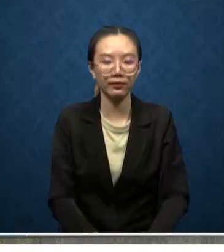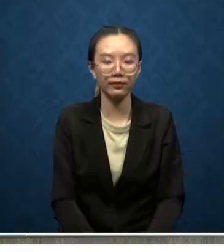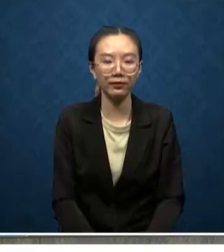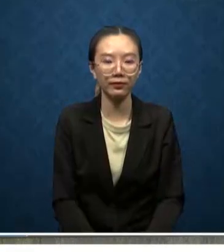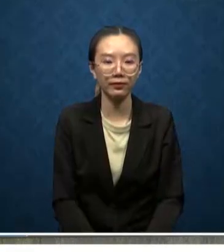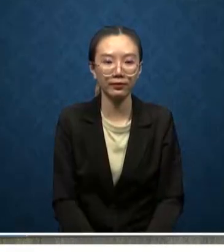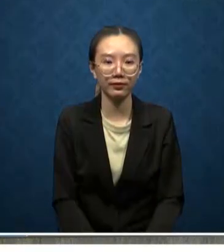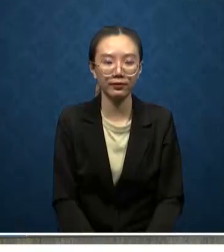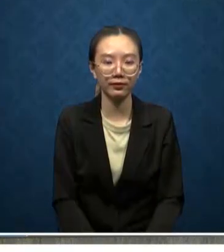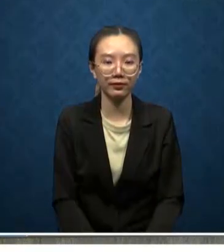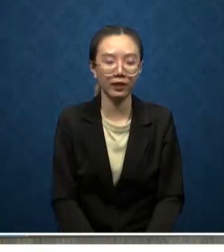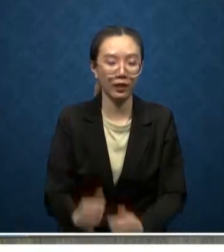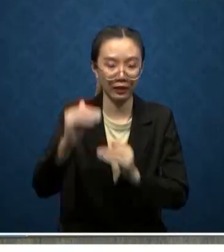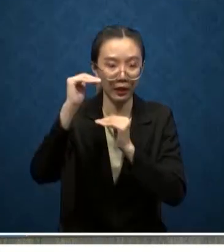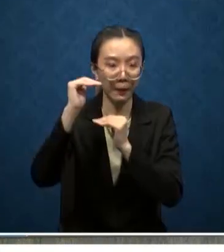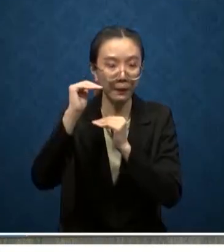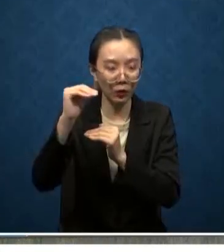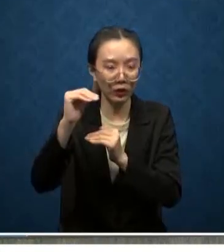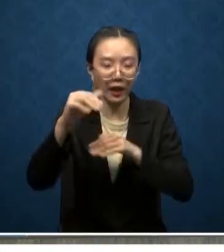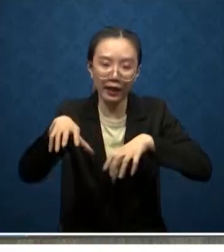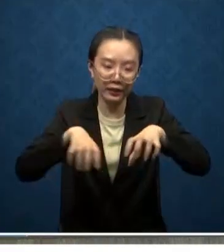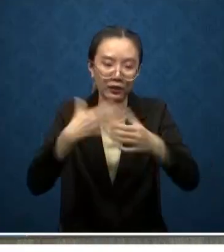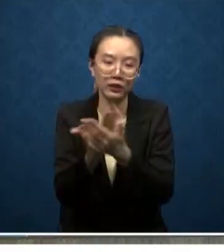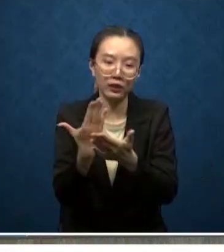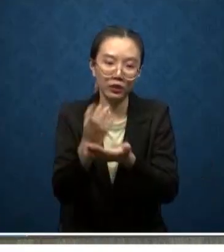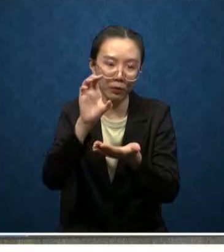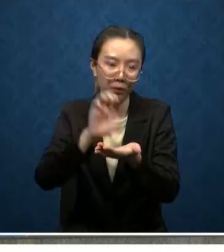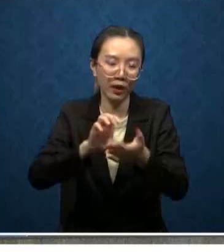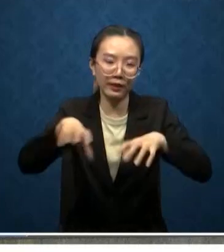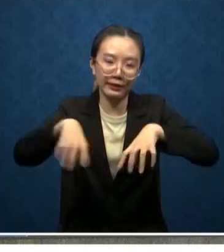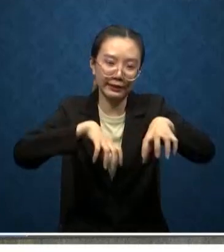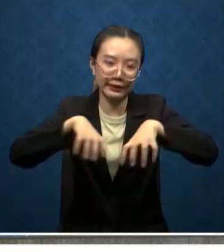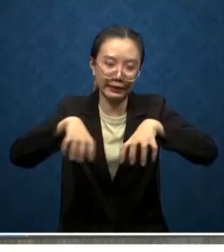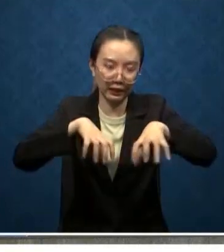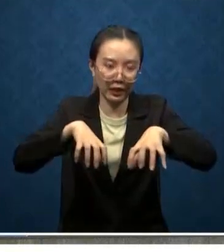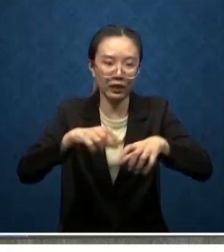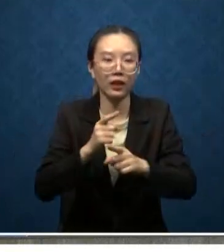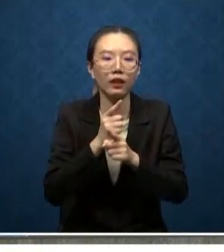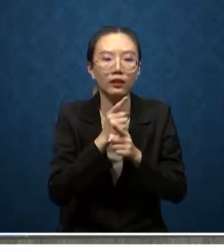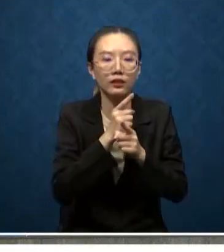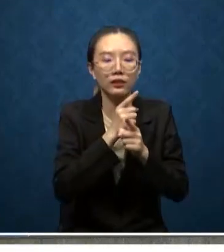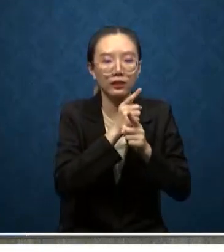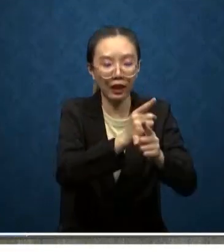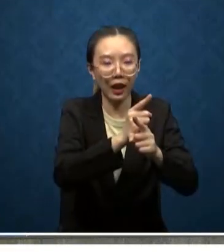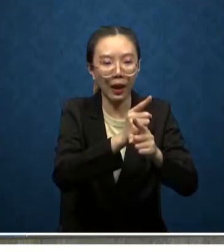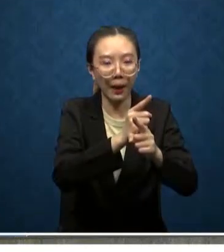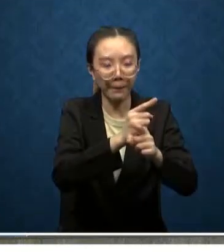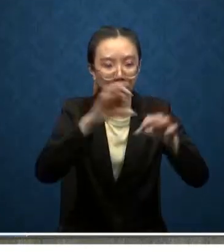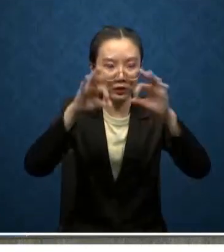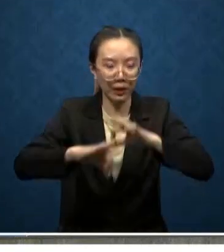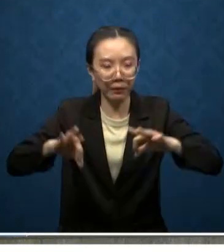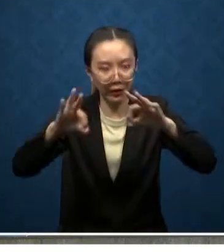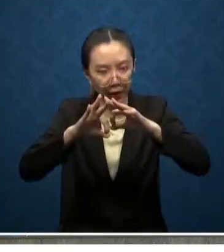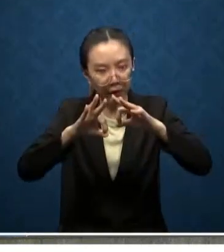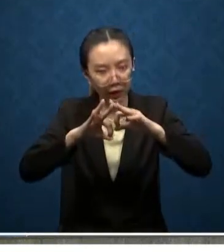2กำหนดให้การจัดสรรงบประมาณเป็นไปตามลำดับความสำคัญของ